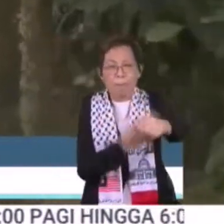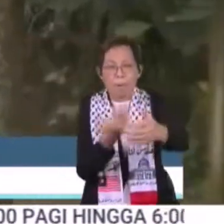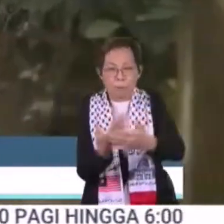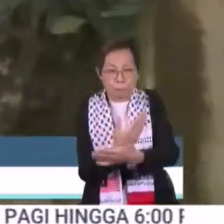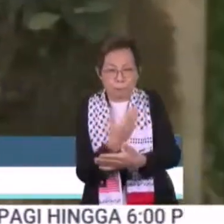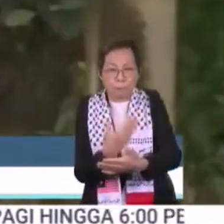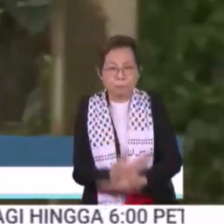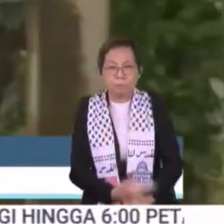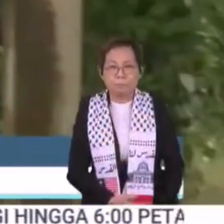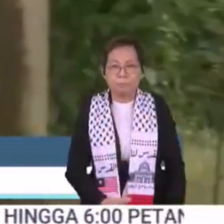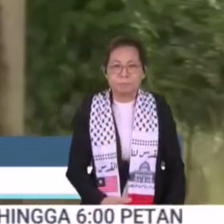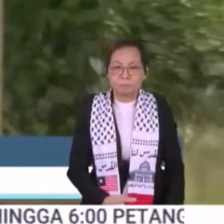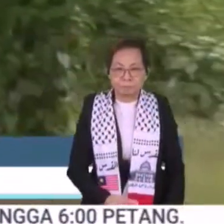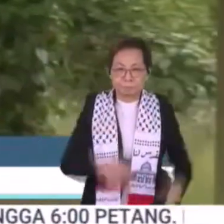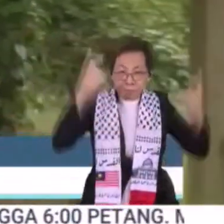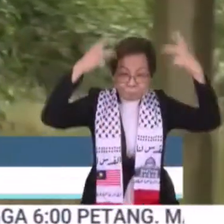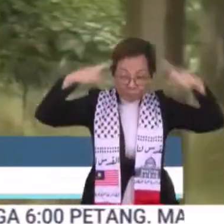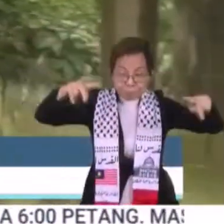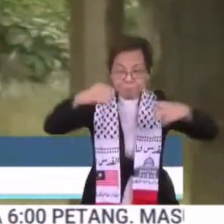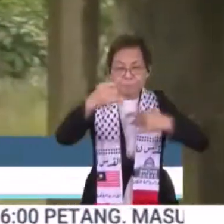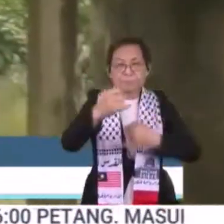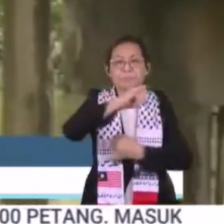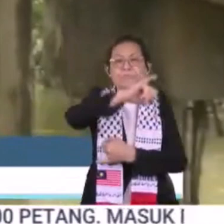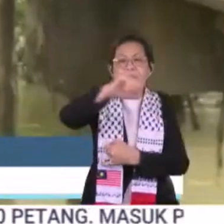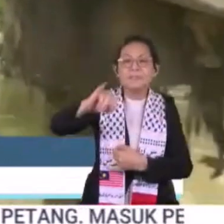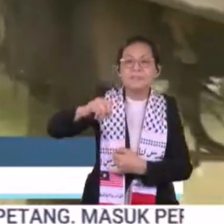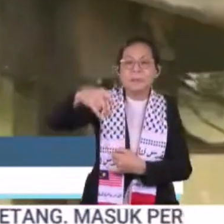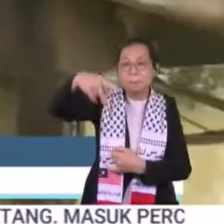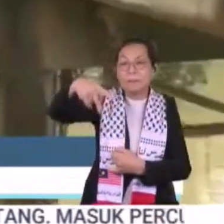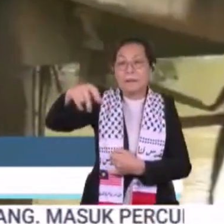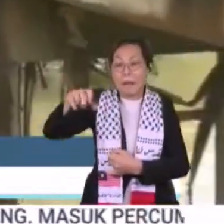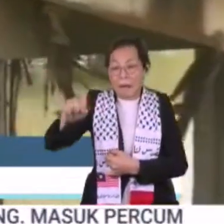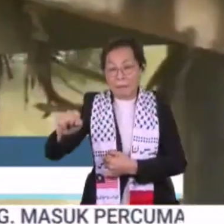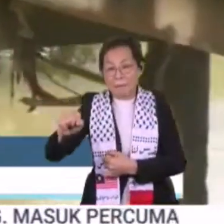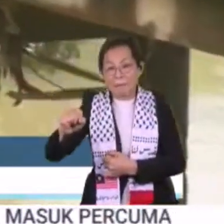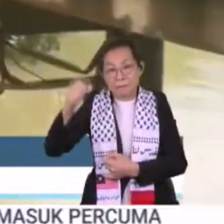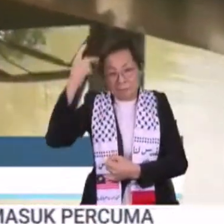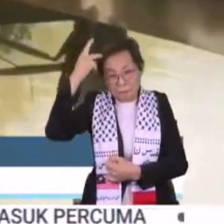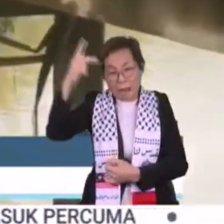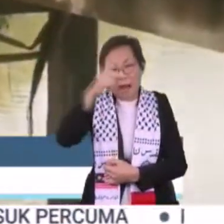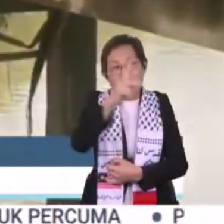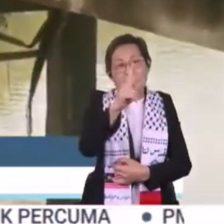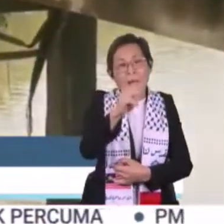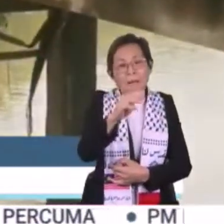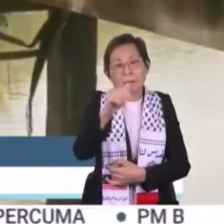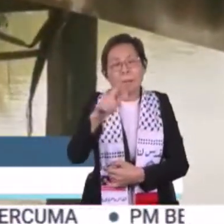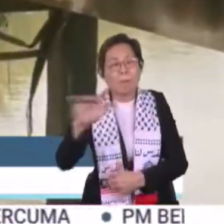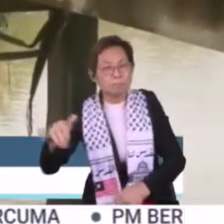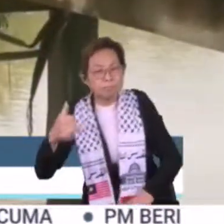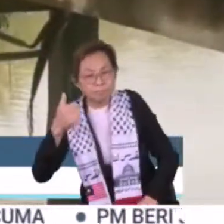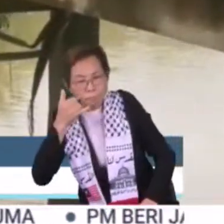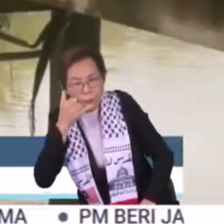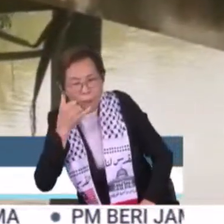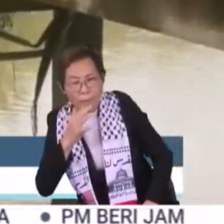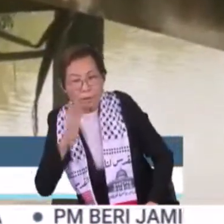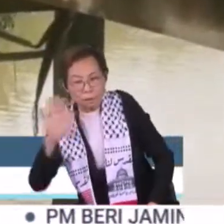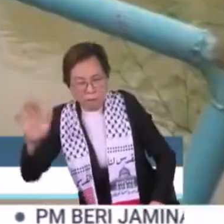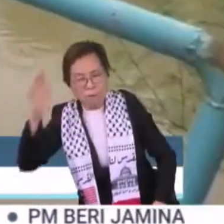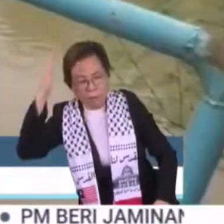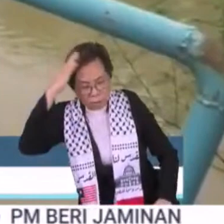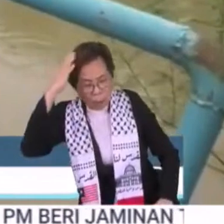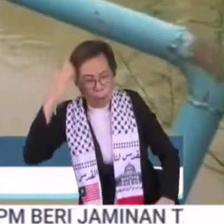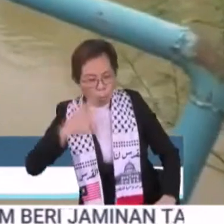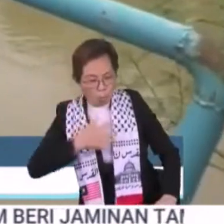ni sementara itu pengarah jabatan pengairan dan saliran Kelantan Kamal Mustafa yang dihubungi berkata pihaknya sedia maklum dengan